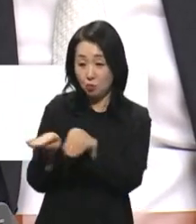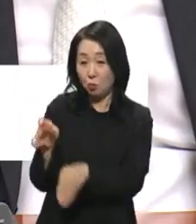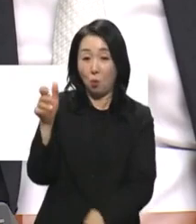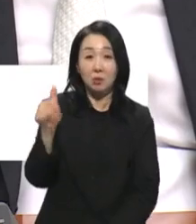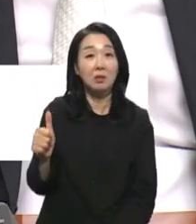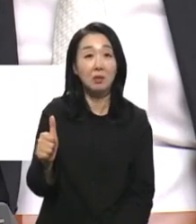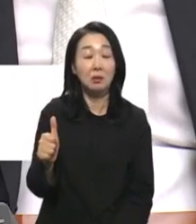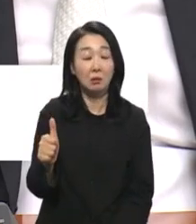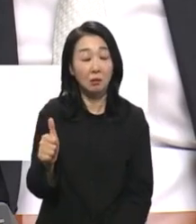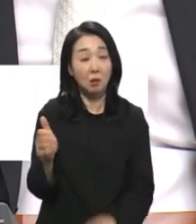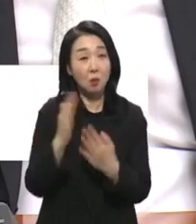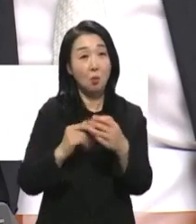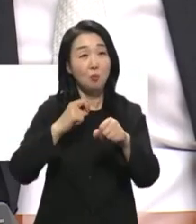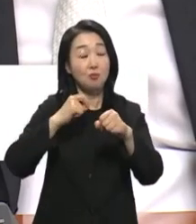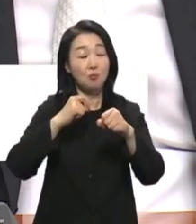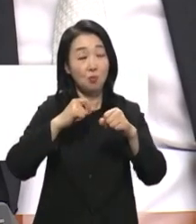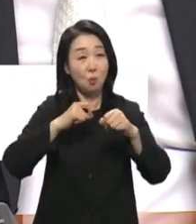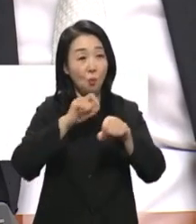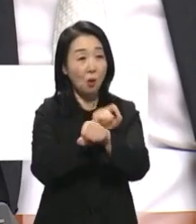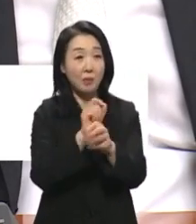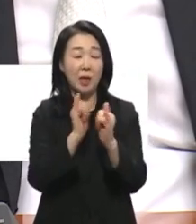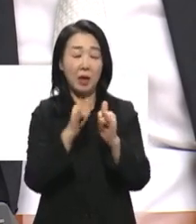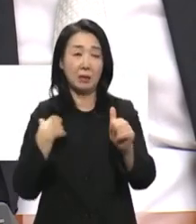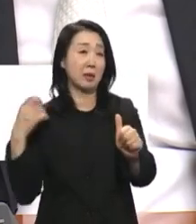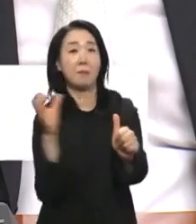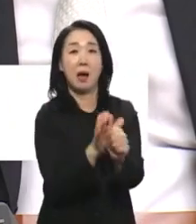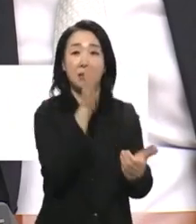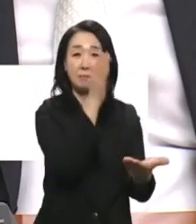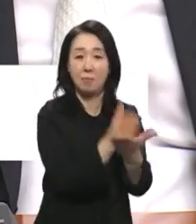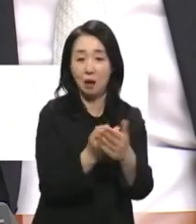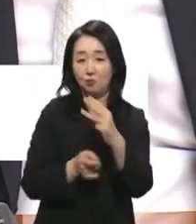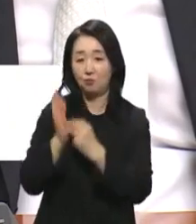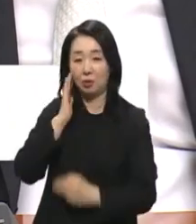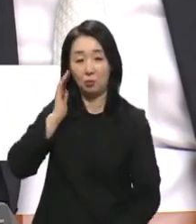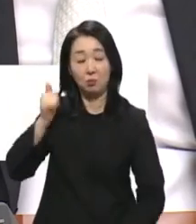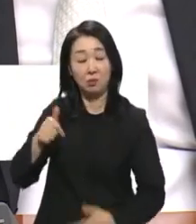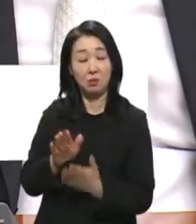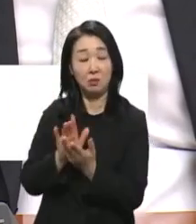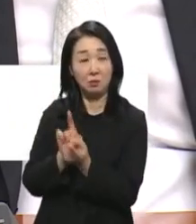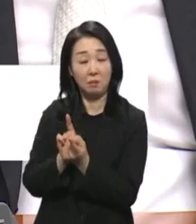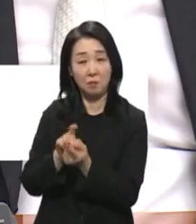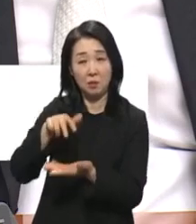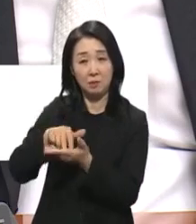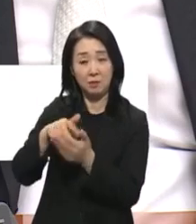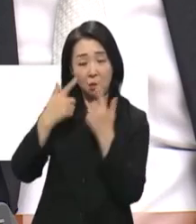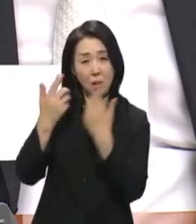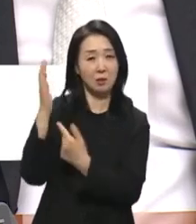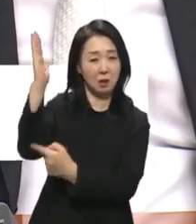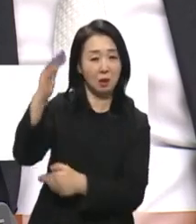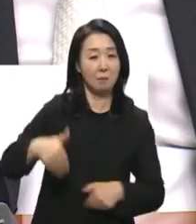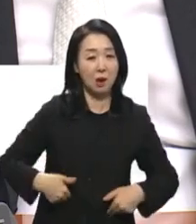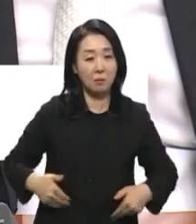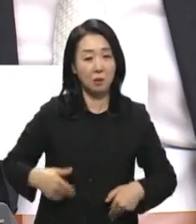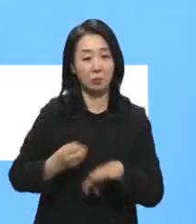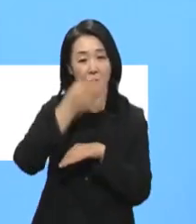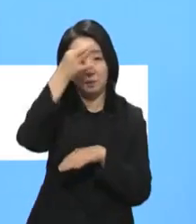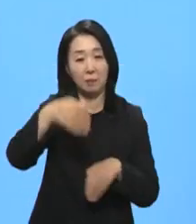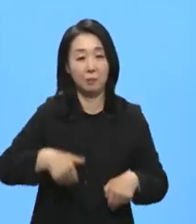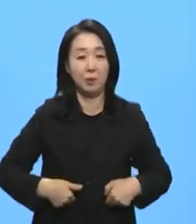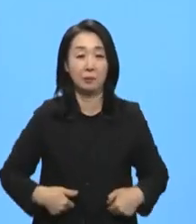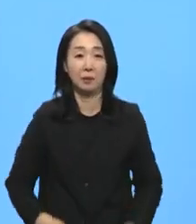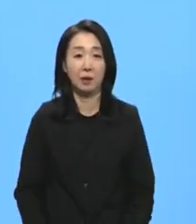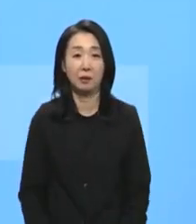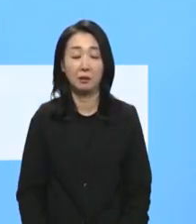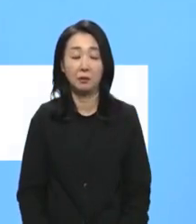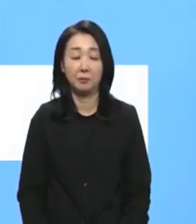공무원에게 책임을 미룰 것이 아니라 윤석 대통령이 직접 입장을 박히고 사과해야 합니다